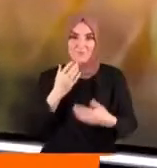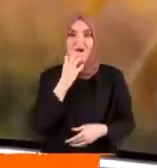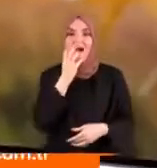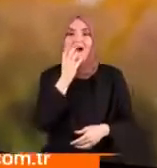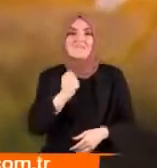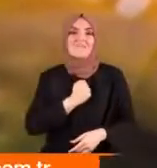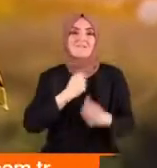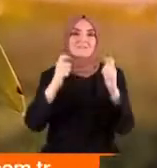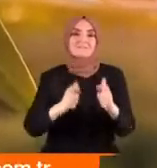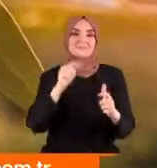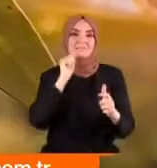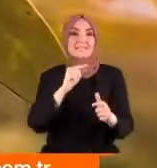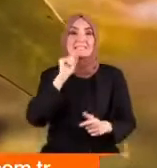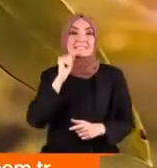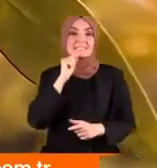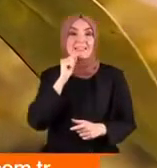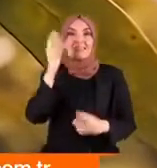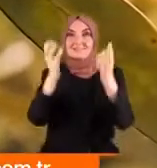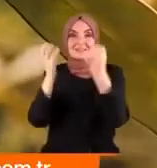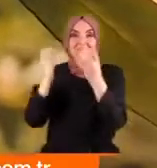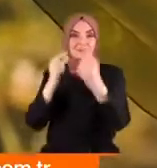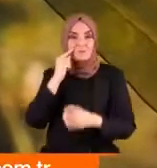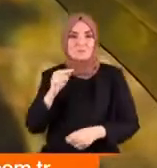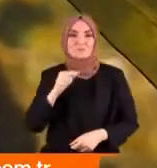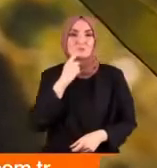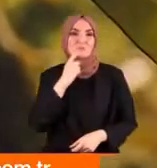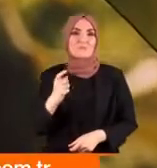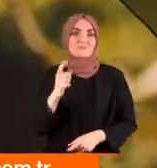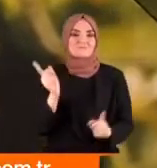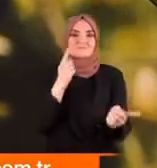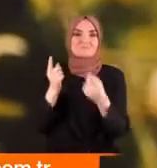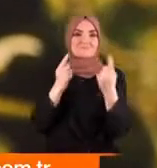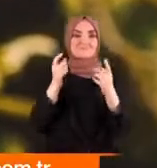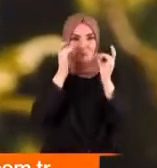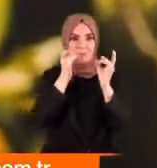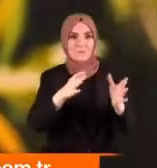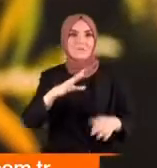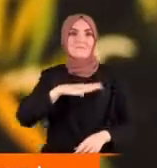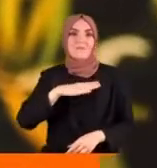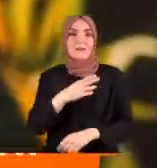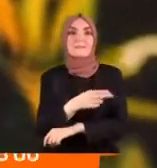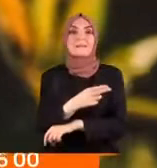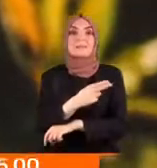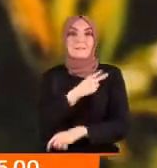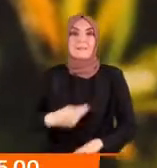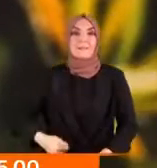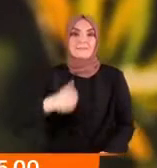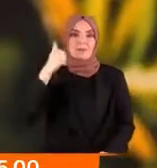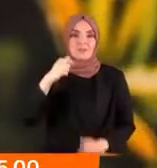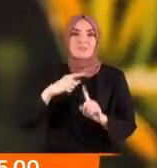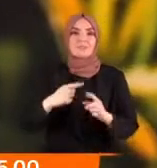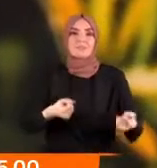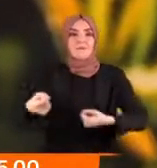zeytin hasadı bu yıl çok renkli görüntülere sahne oldu. Balıkesir Büyükşehir Belediye Başkanı Yücel Yılmaz traktöre bindi ve hasadı